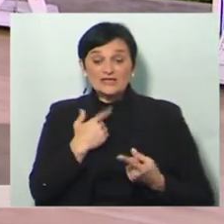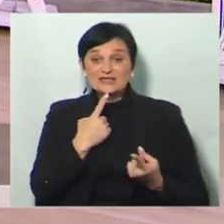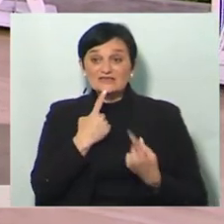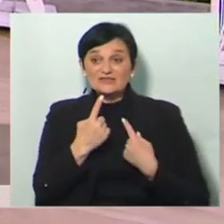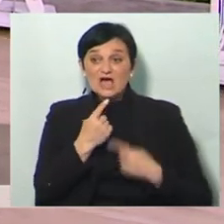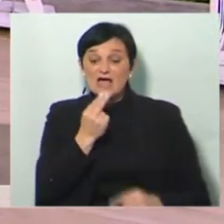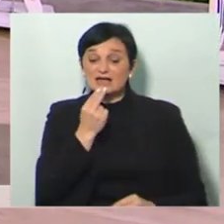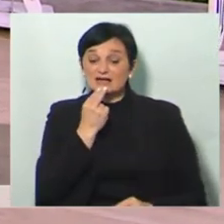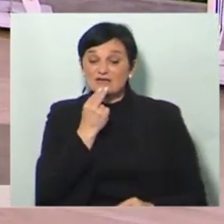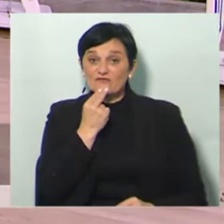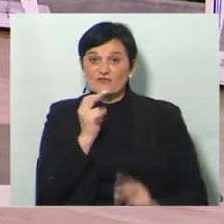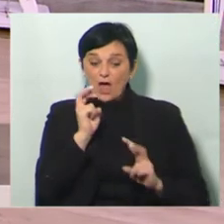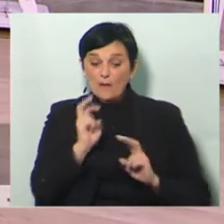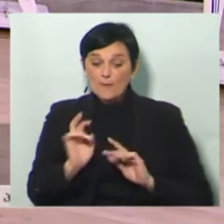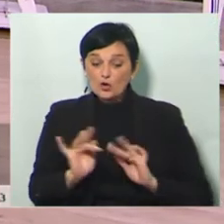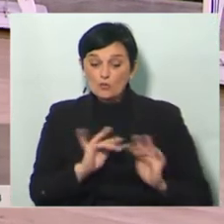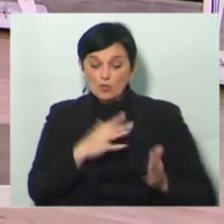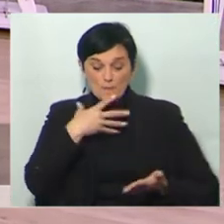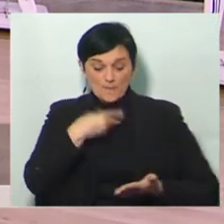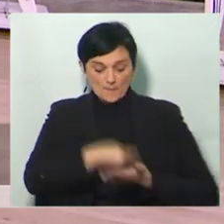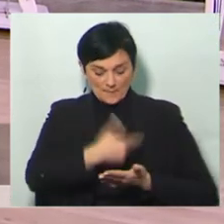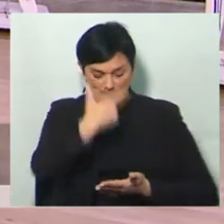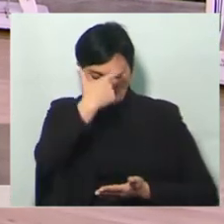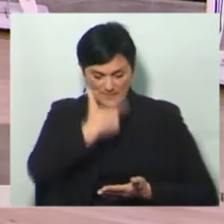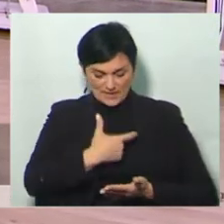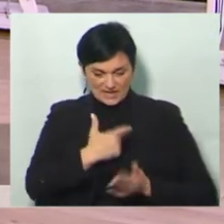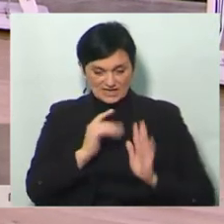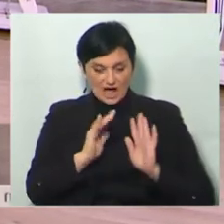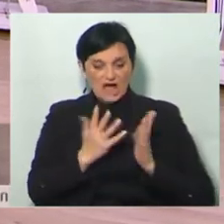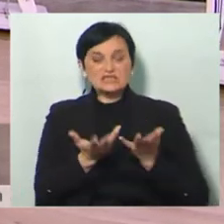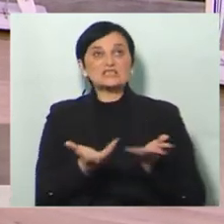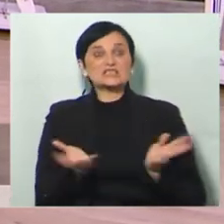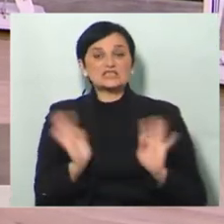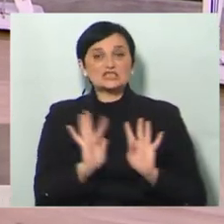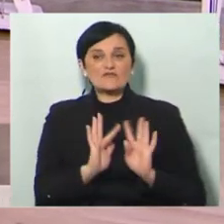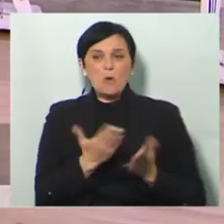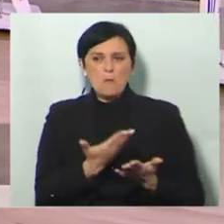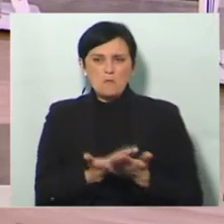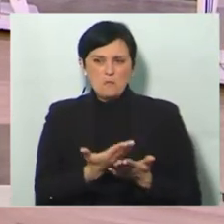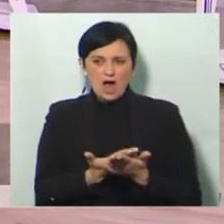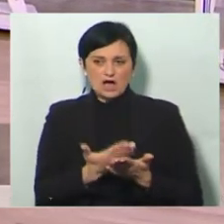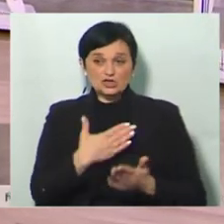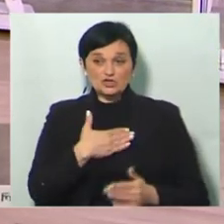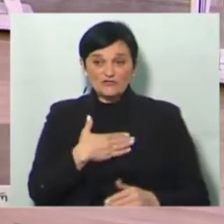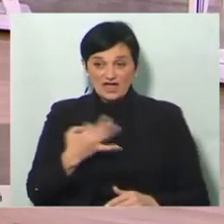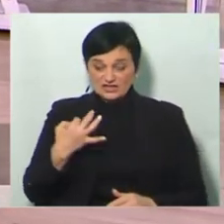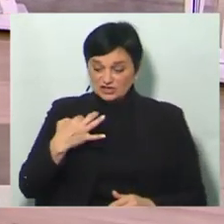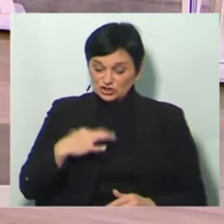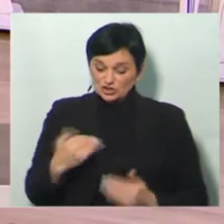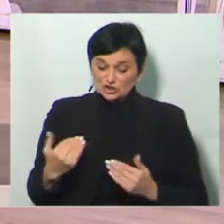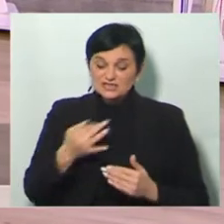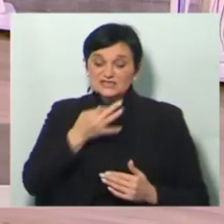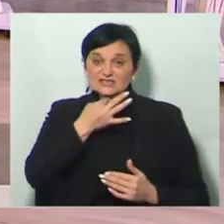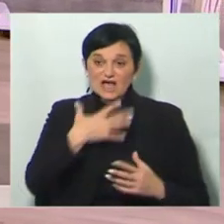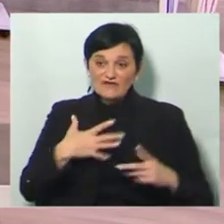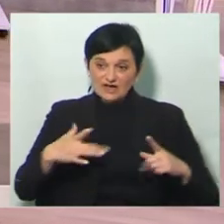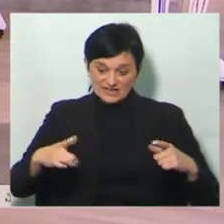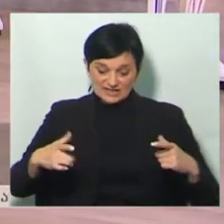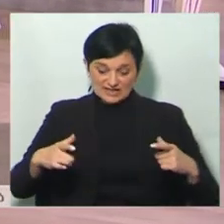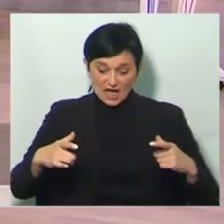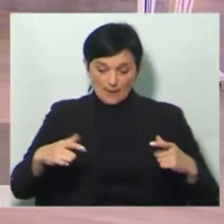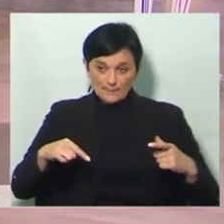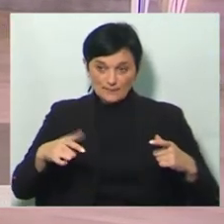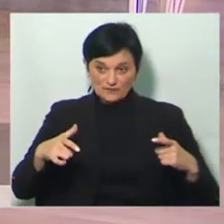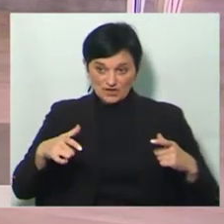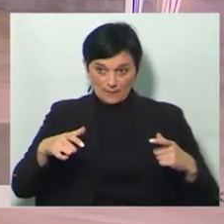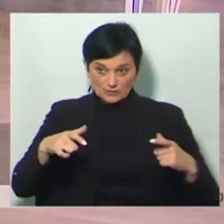საუბრობთ კვების პროცესში პირად სივრცეზე, ეს შეიძლება იყოს მაგალითად ჩვენი შვილისთვის საყვარელი თეფში,